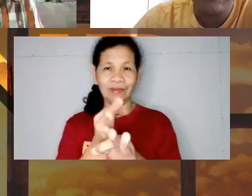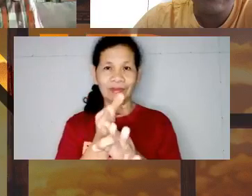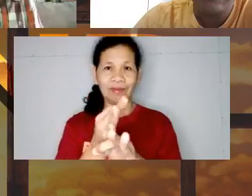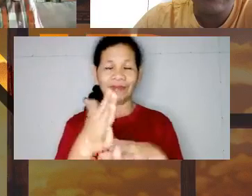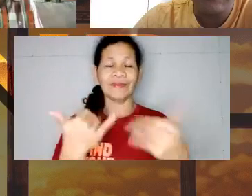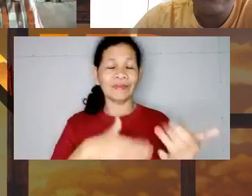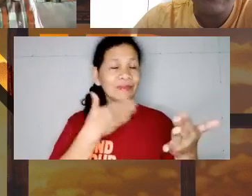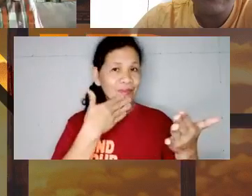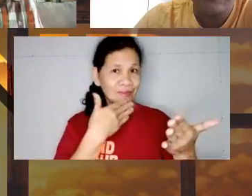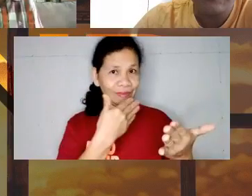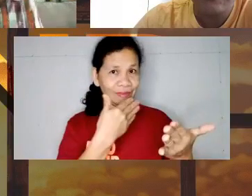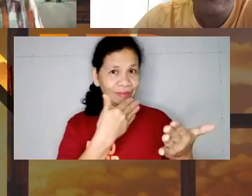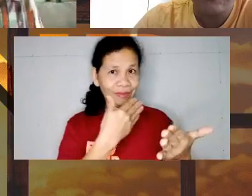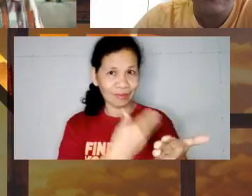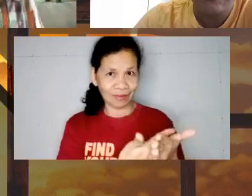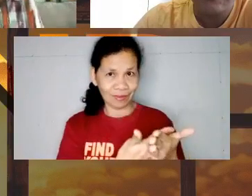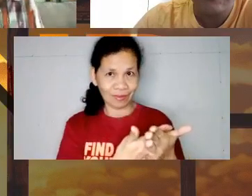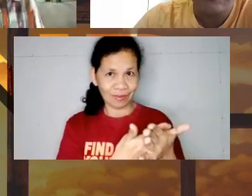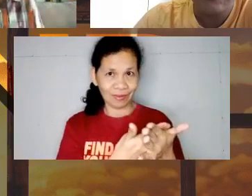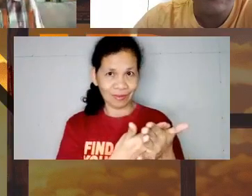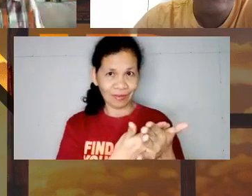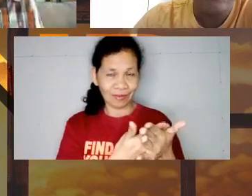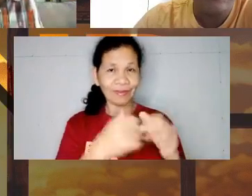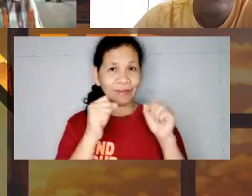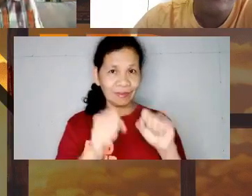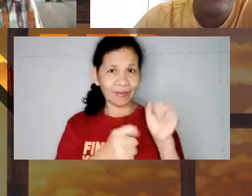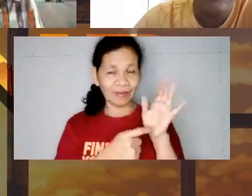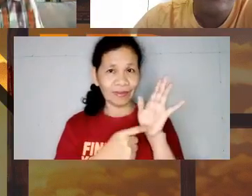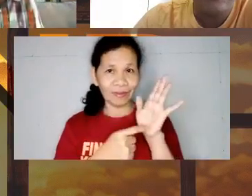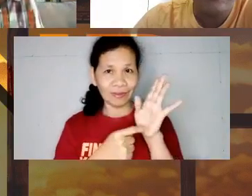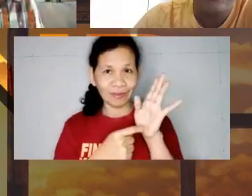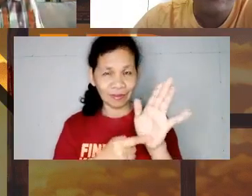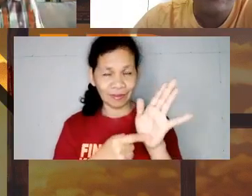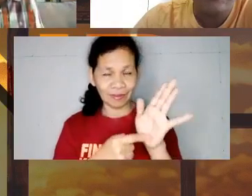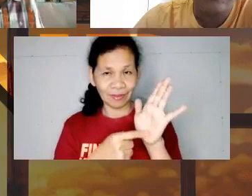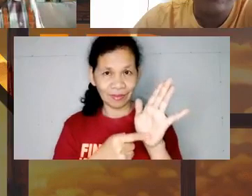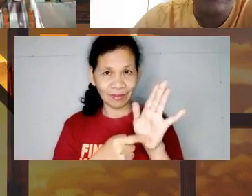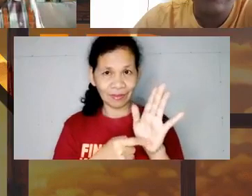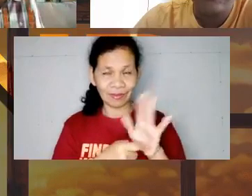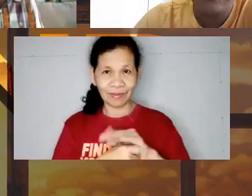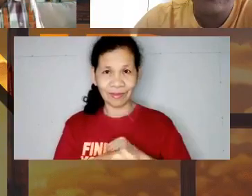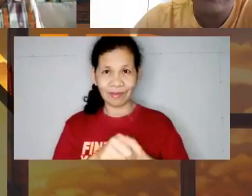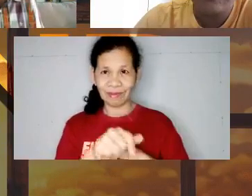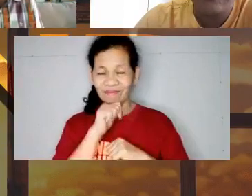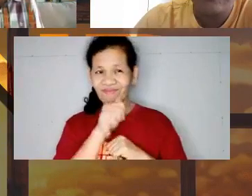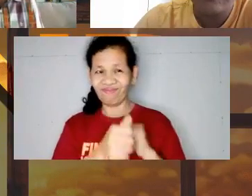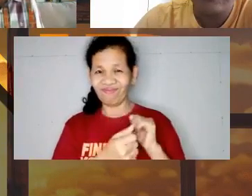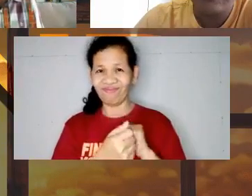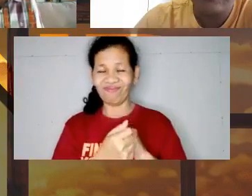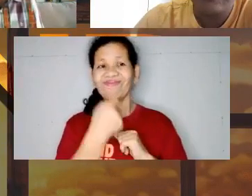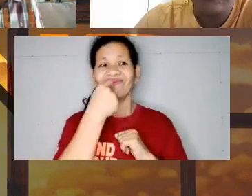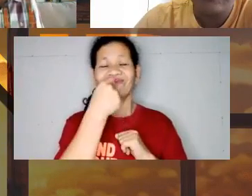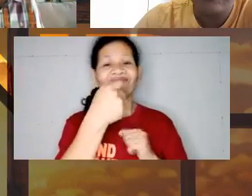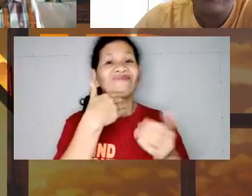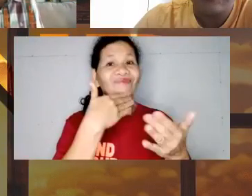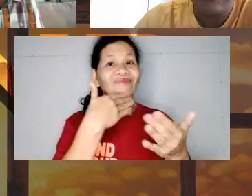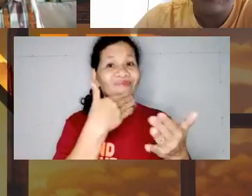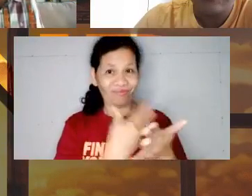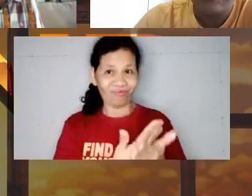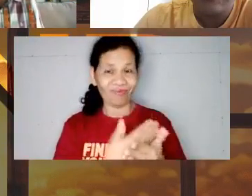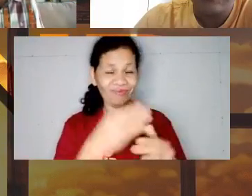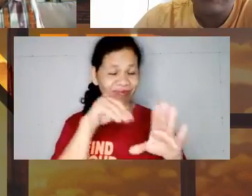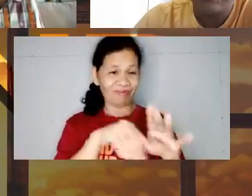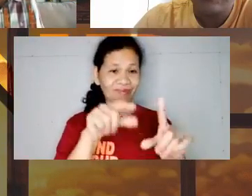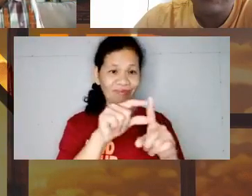good, ay dun po may papakita. So hindi po pwedeng pagkay mabuti ay sa salita lamang. Dapat